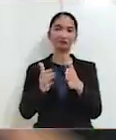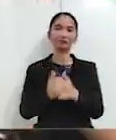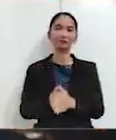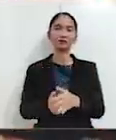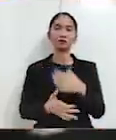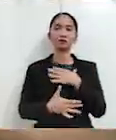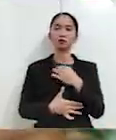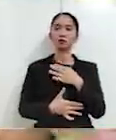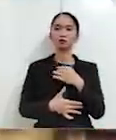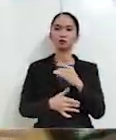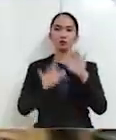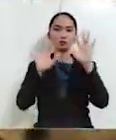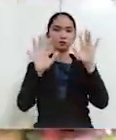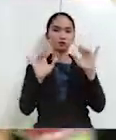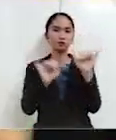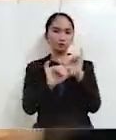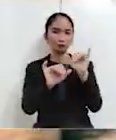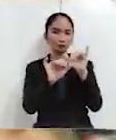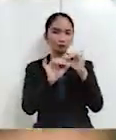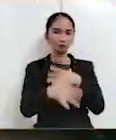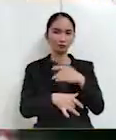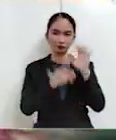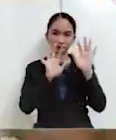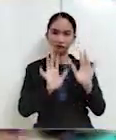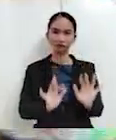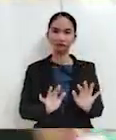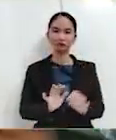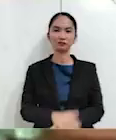parang snow. Bakit basta? Bakit?